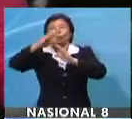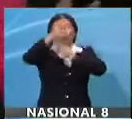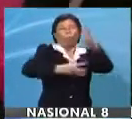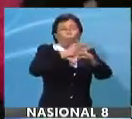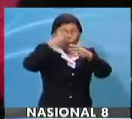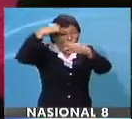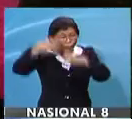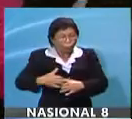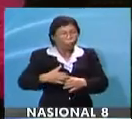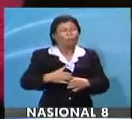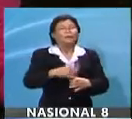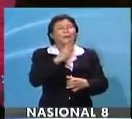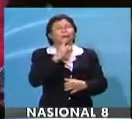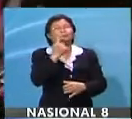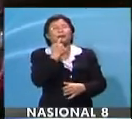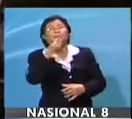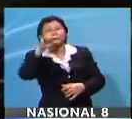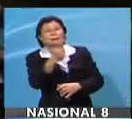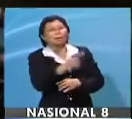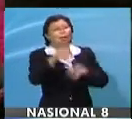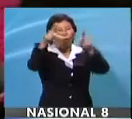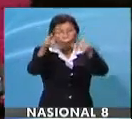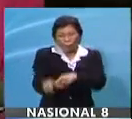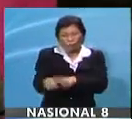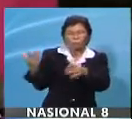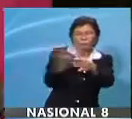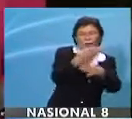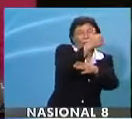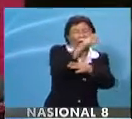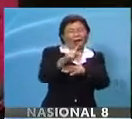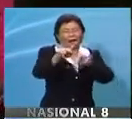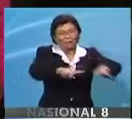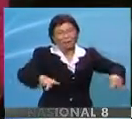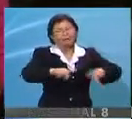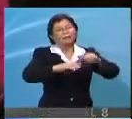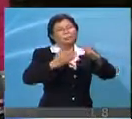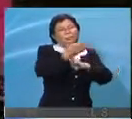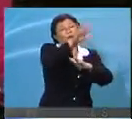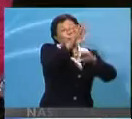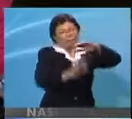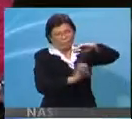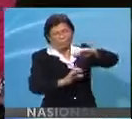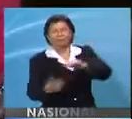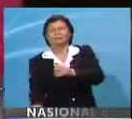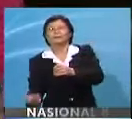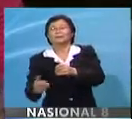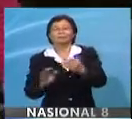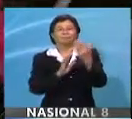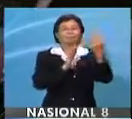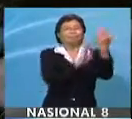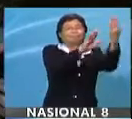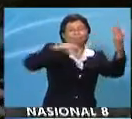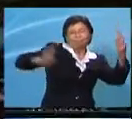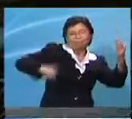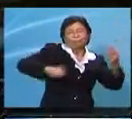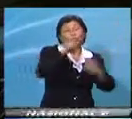diambil bukan omong kosong. Sebaliknya, pihak yang mencabul hak kanak-kanak menerusi kelima-lima elemen berkenaan diheret ke muka pengadilan.